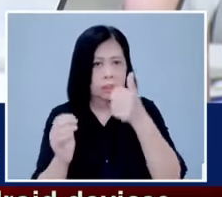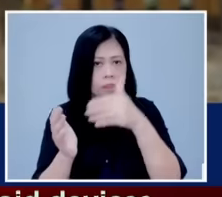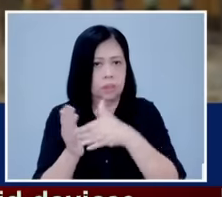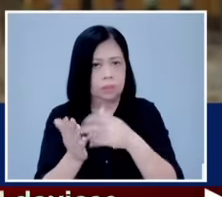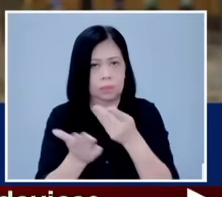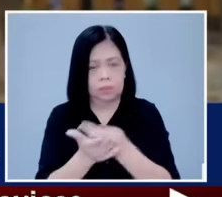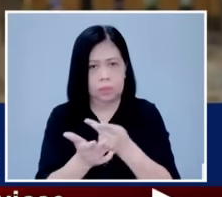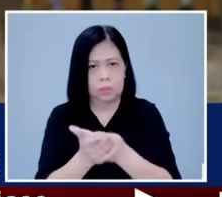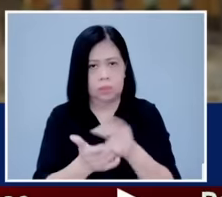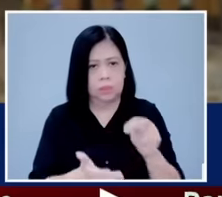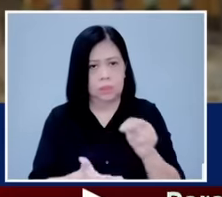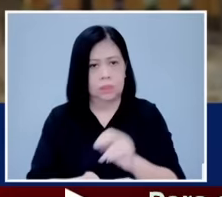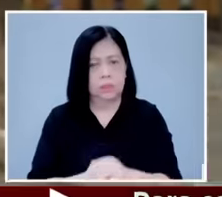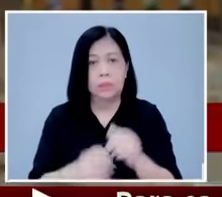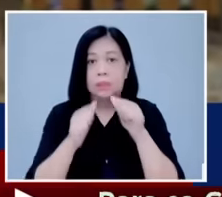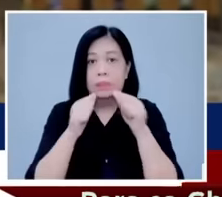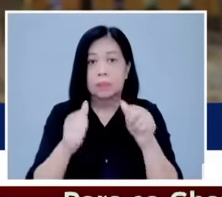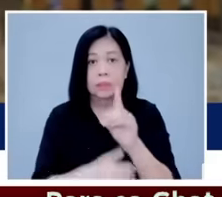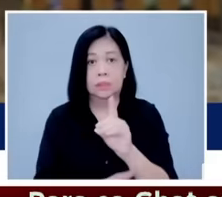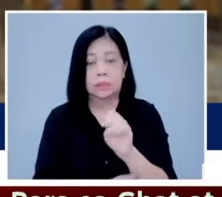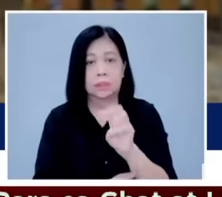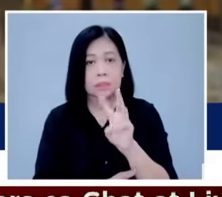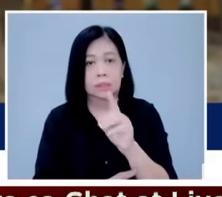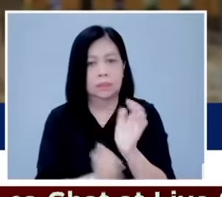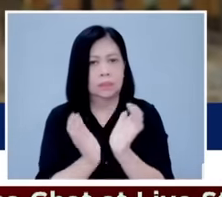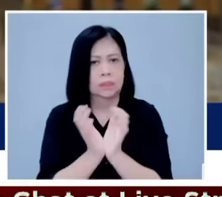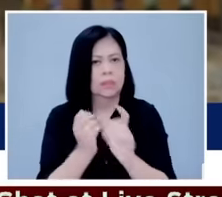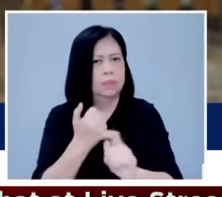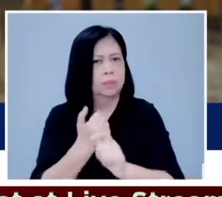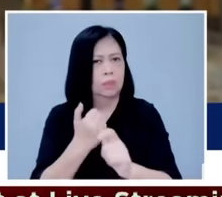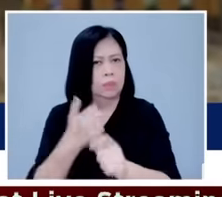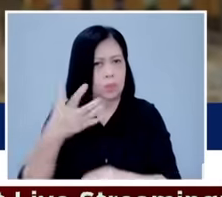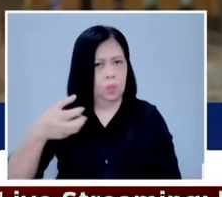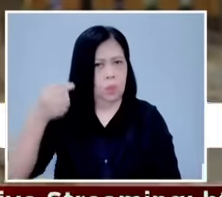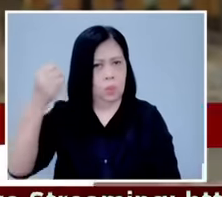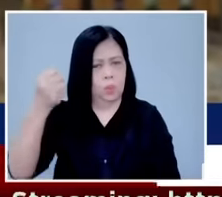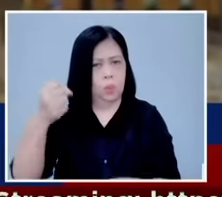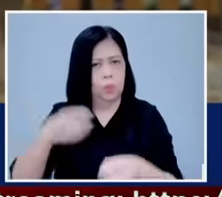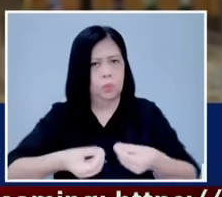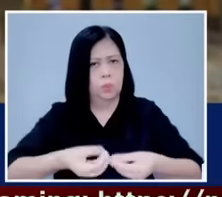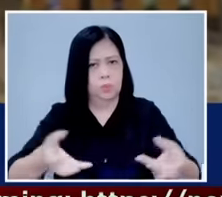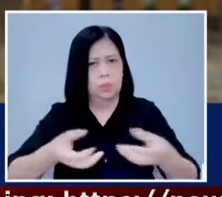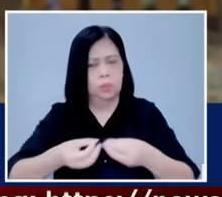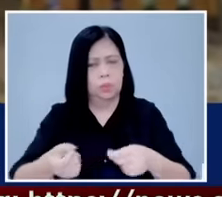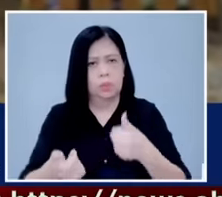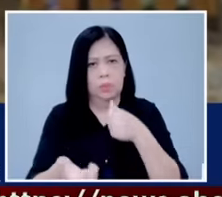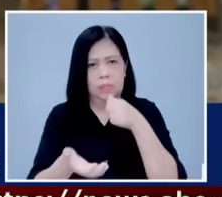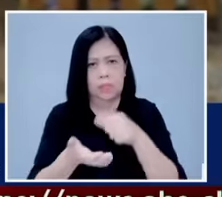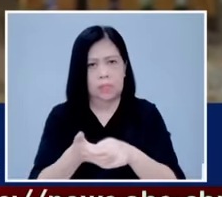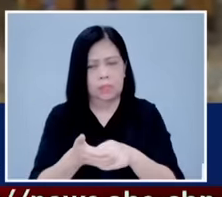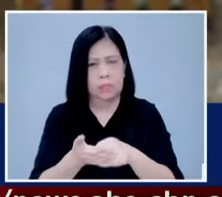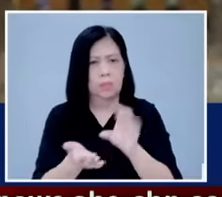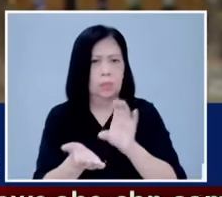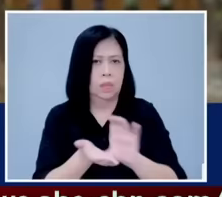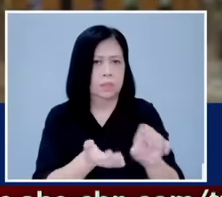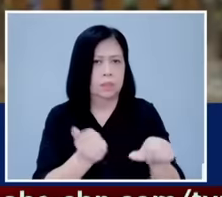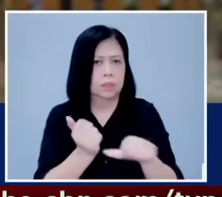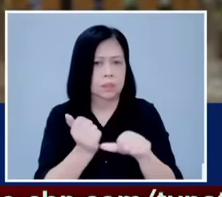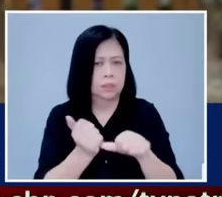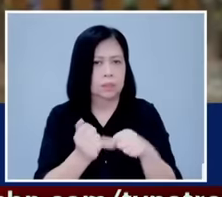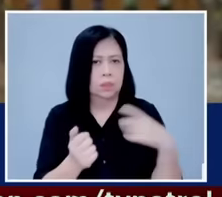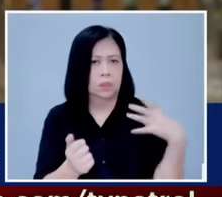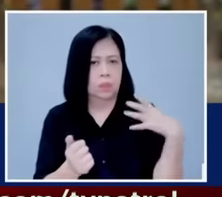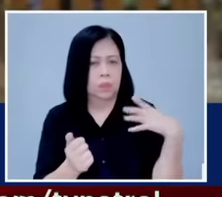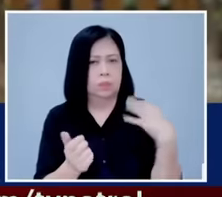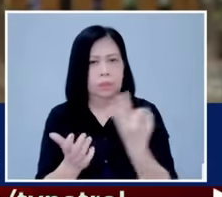piso. Inanunsyo ng DSWD na pansamantala munang suspendido ang paglalabas nila ng mabilisang cash assistance habang hinihintay ang